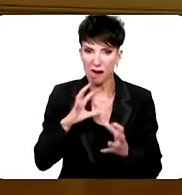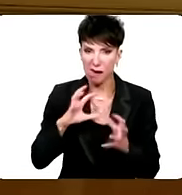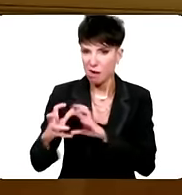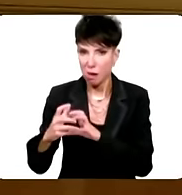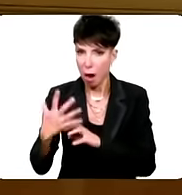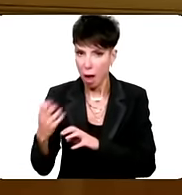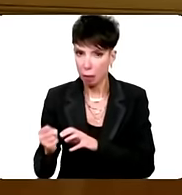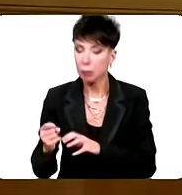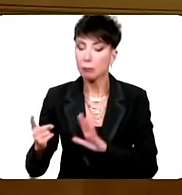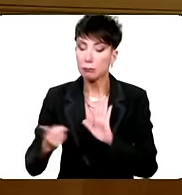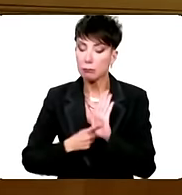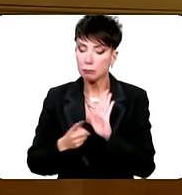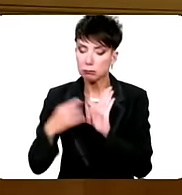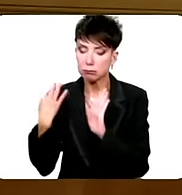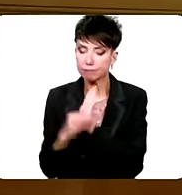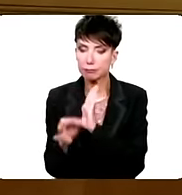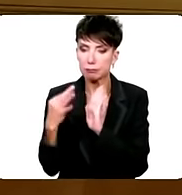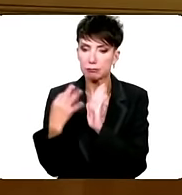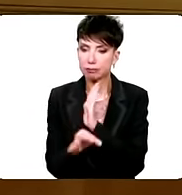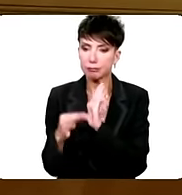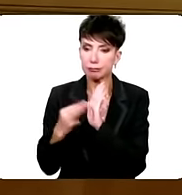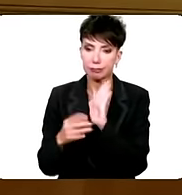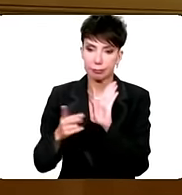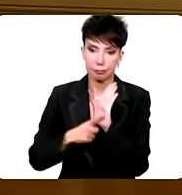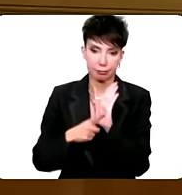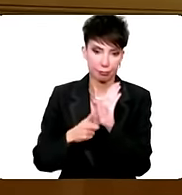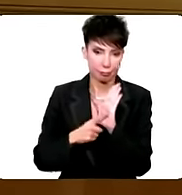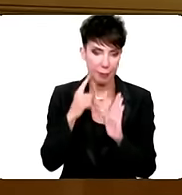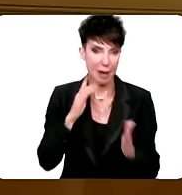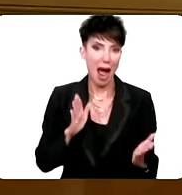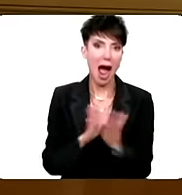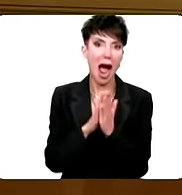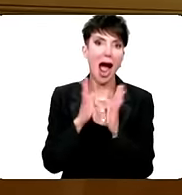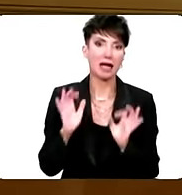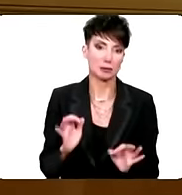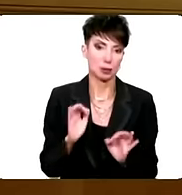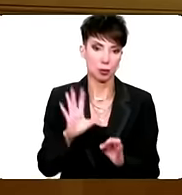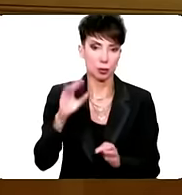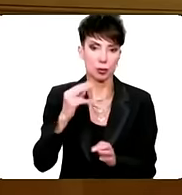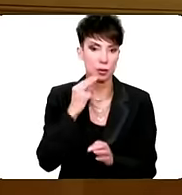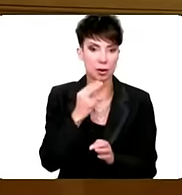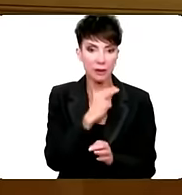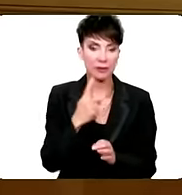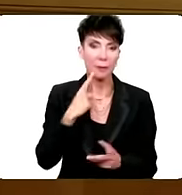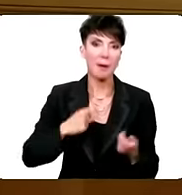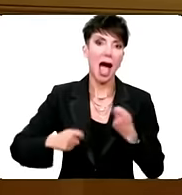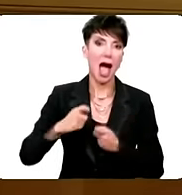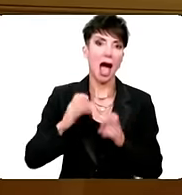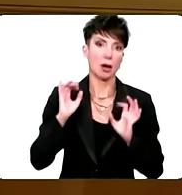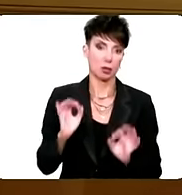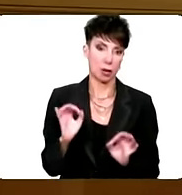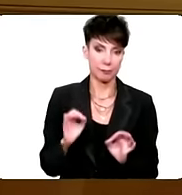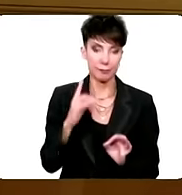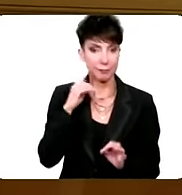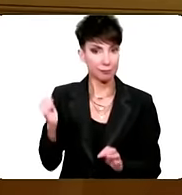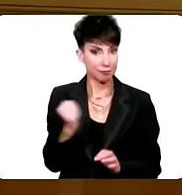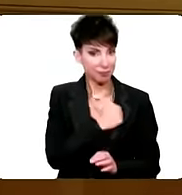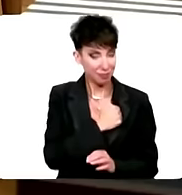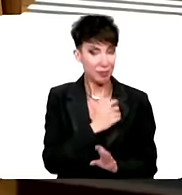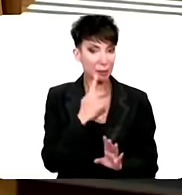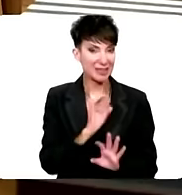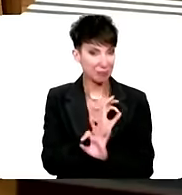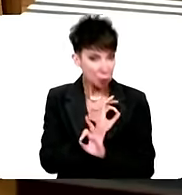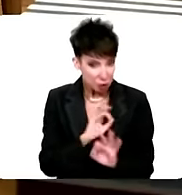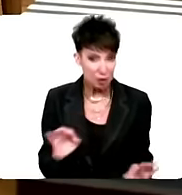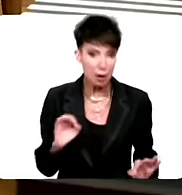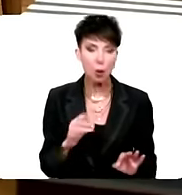πρέπει να αντιμετωπιστούν. Αυτό ως προς τον τρόπο λειτουργίας της αγοράς. Αν και εκτιμώ, σας το επαναλαμβάνω, ότι είμαστε στο